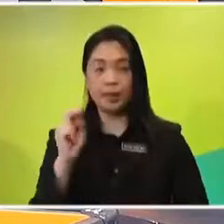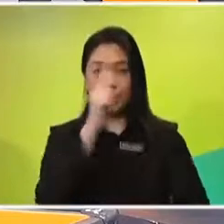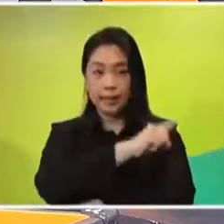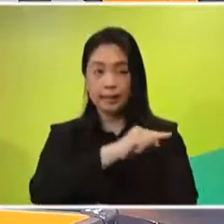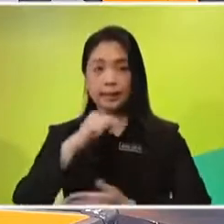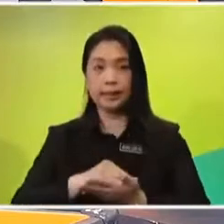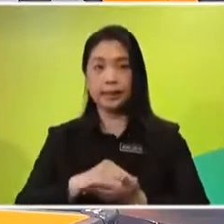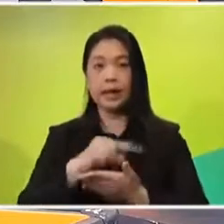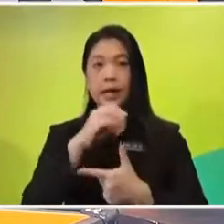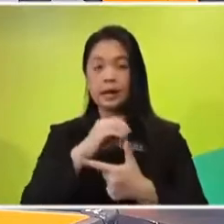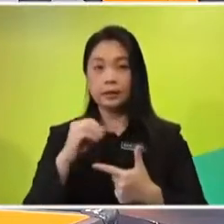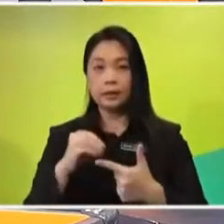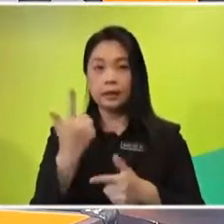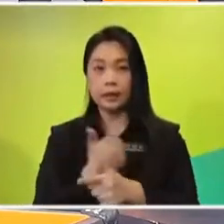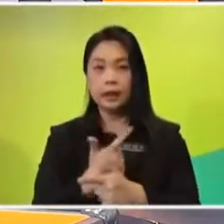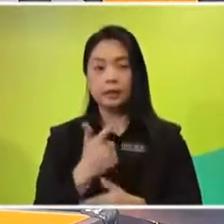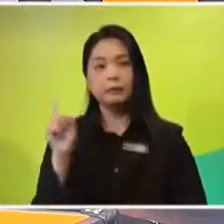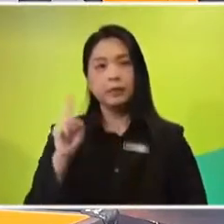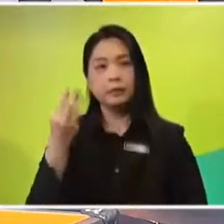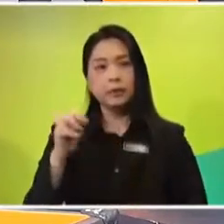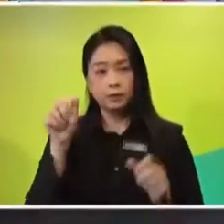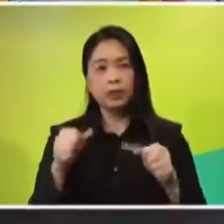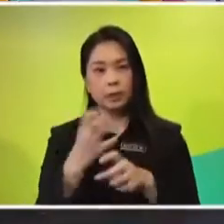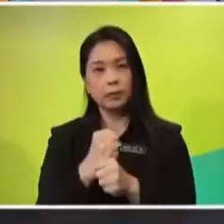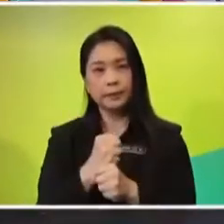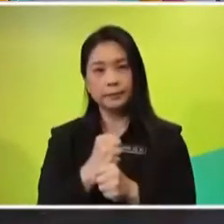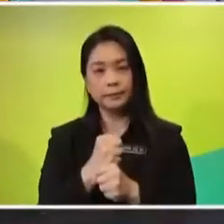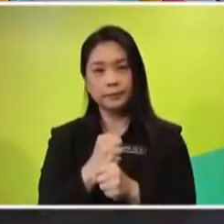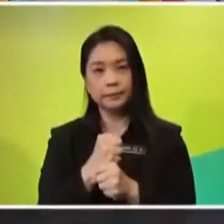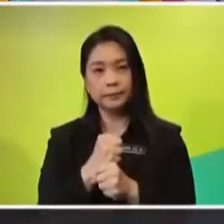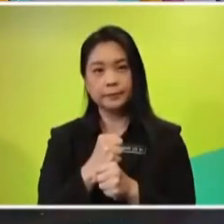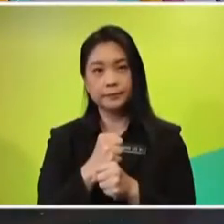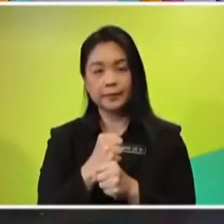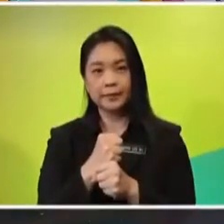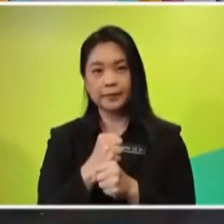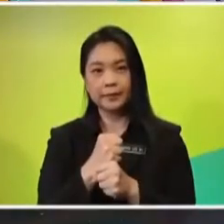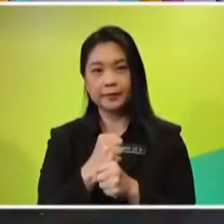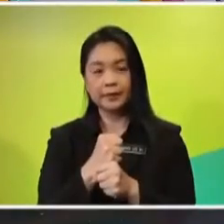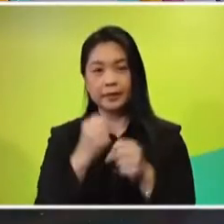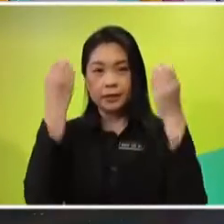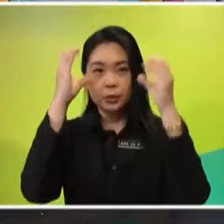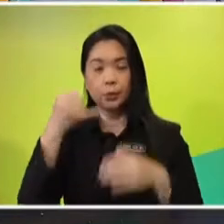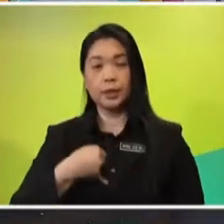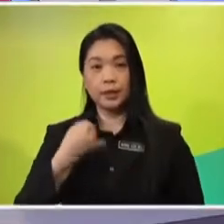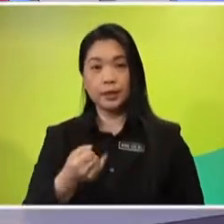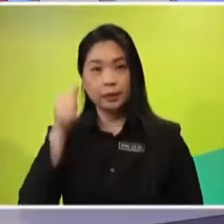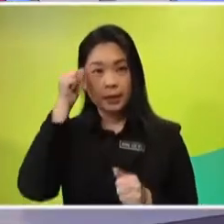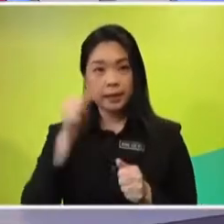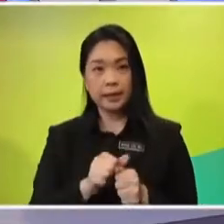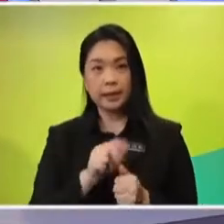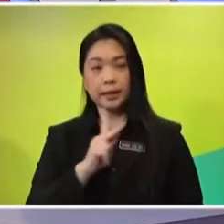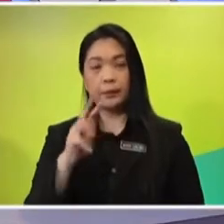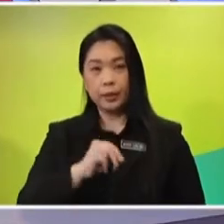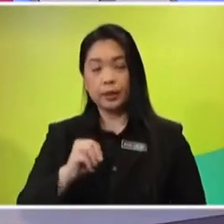ataupun latihan, di manakah mereka boleh mendapatkan itu, cikgu? Okey. Cikgu ingin mengingatkan murid-murid